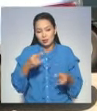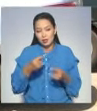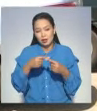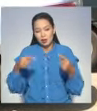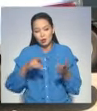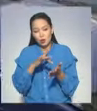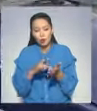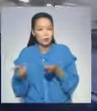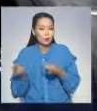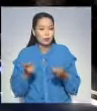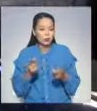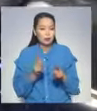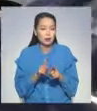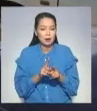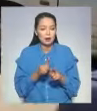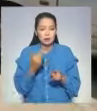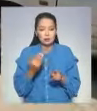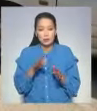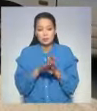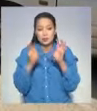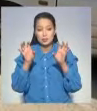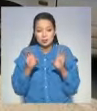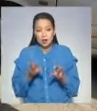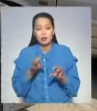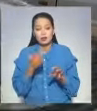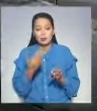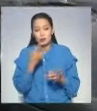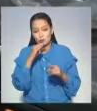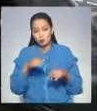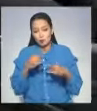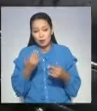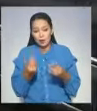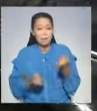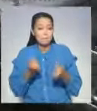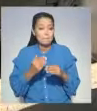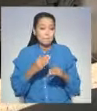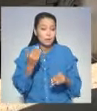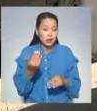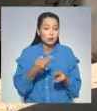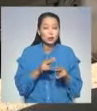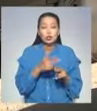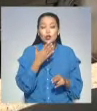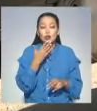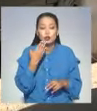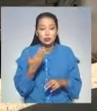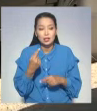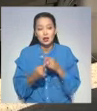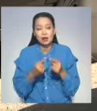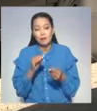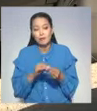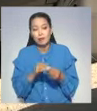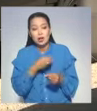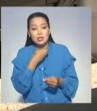нөмірін таққан көліктер заңсыз деп танылады. Бірақ ішкі істер министрлігі мұндай темір тұлпар иелеріне ішкі сақтандыру полисі аяқталғанша